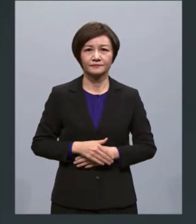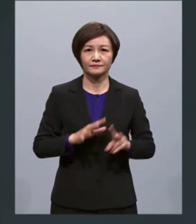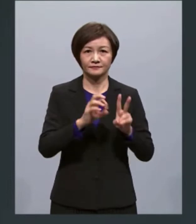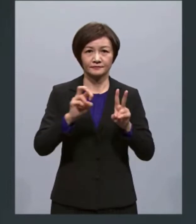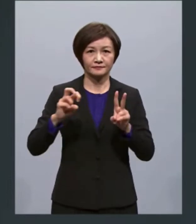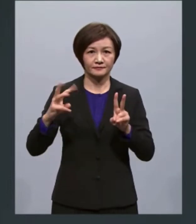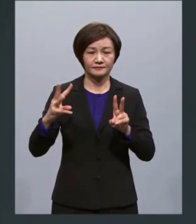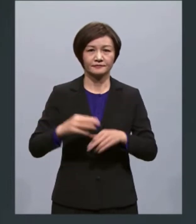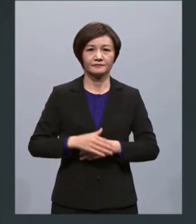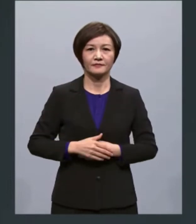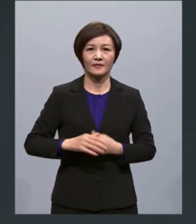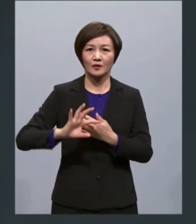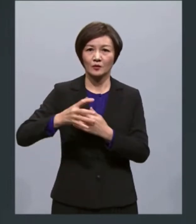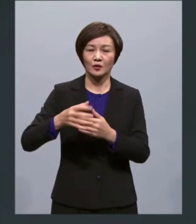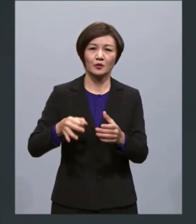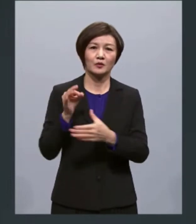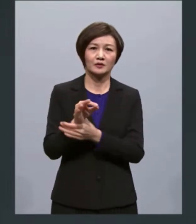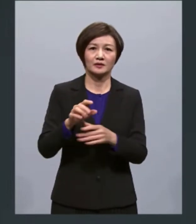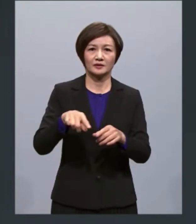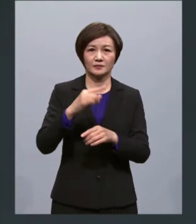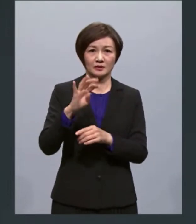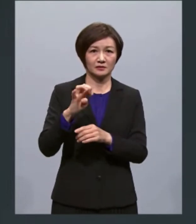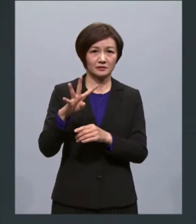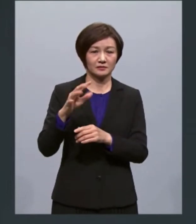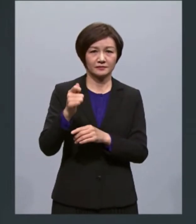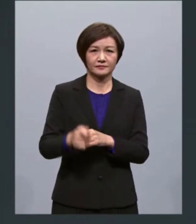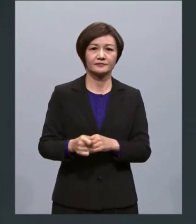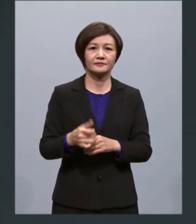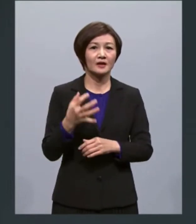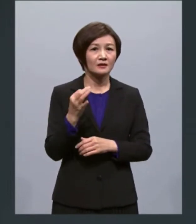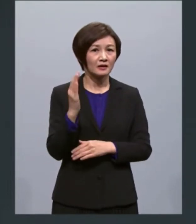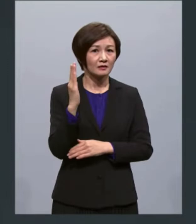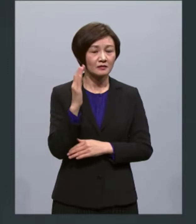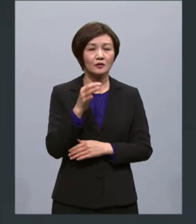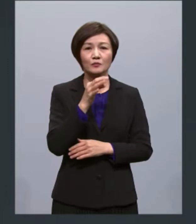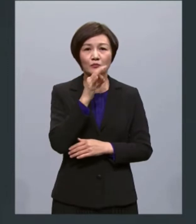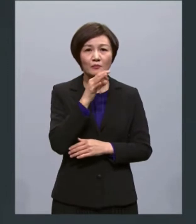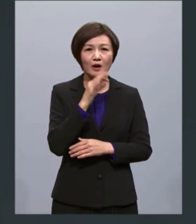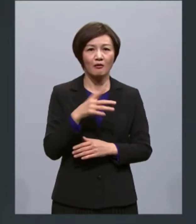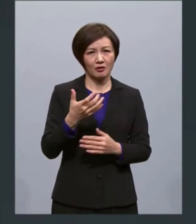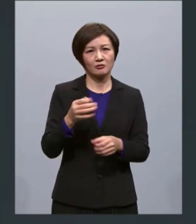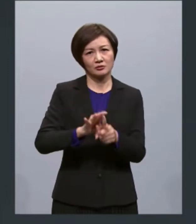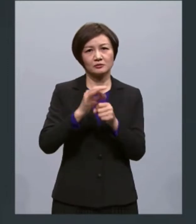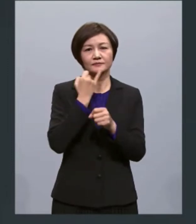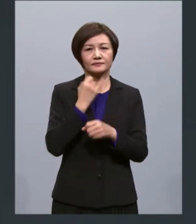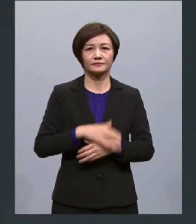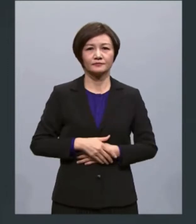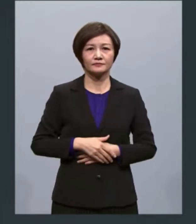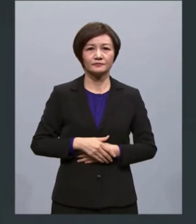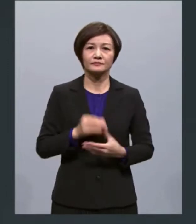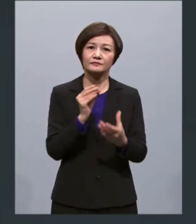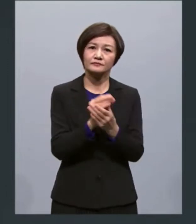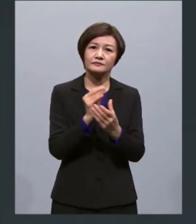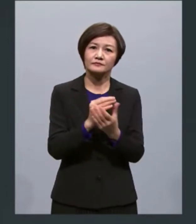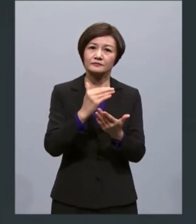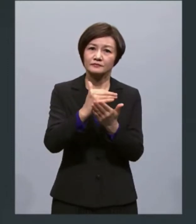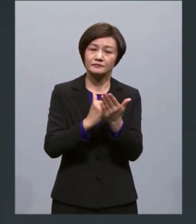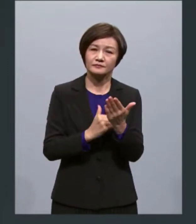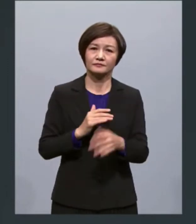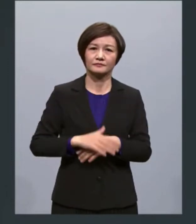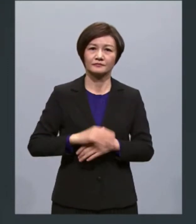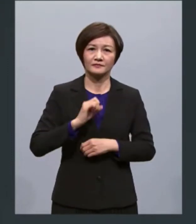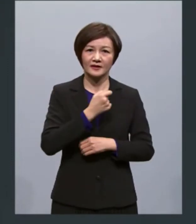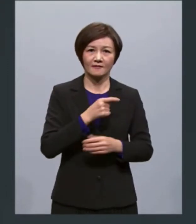2023年台湾的援外预算有144亿，在财政可以的话还是可以再增加。援助项目则以我